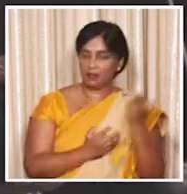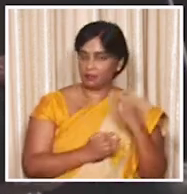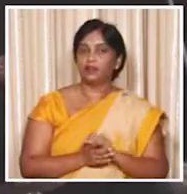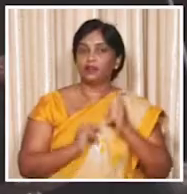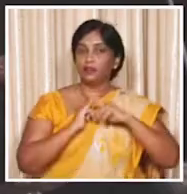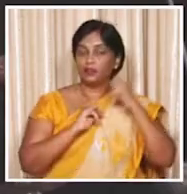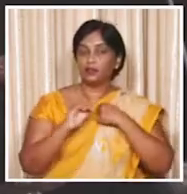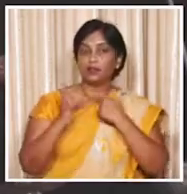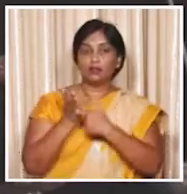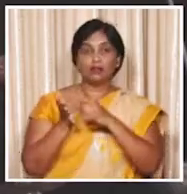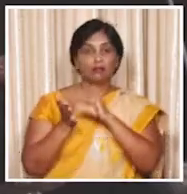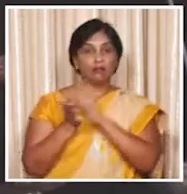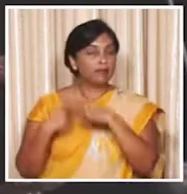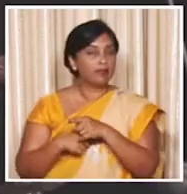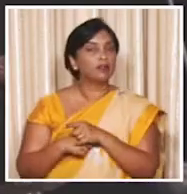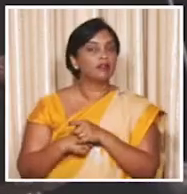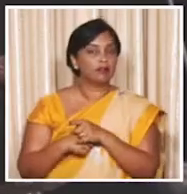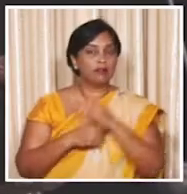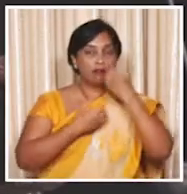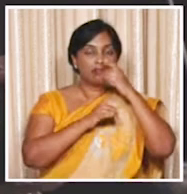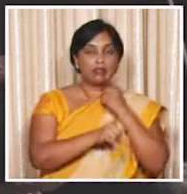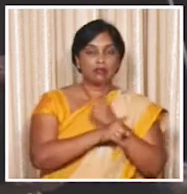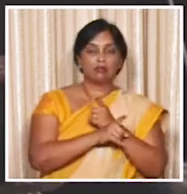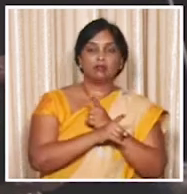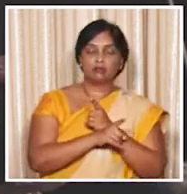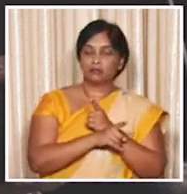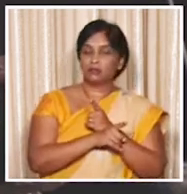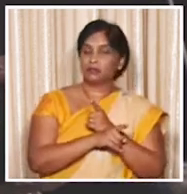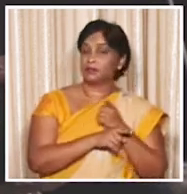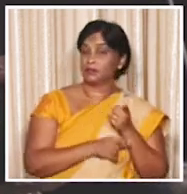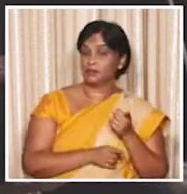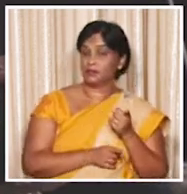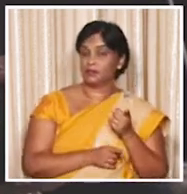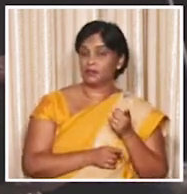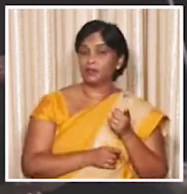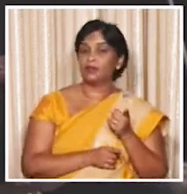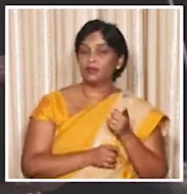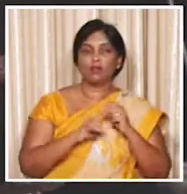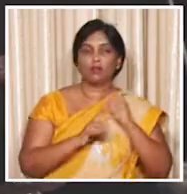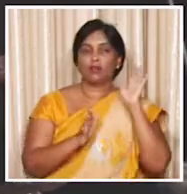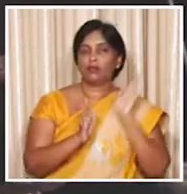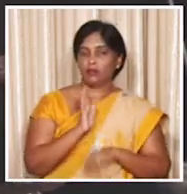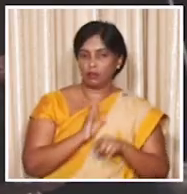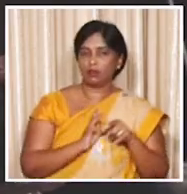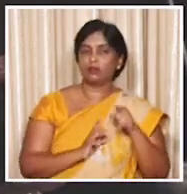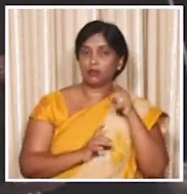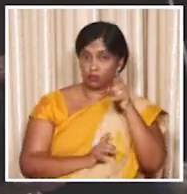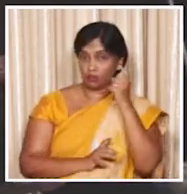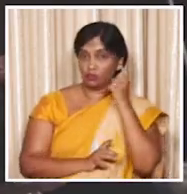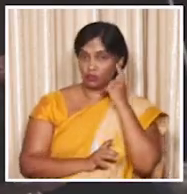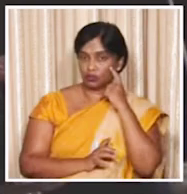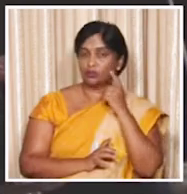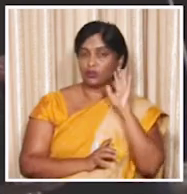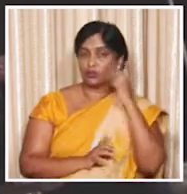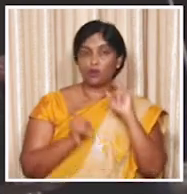காரணத்தின் அடிப்படையில் அவரது விண்ணப்பம் நிராகரிக்கப்பட்டுள்ளது. நீண்ட காலமாக நிகழ்ந்த போரினால் கல்வி, கலாச்சார, பொருளாதார ரீதியாக முழுமையாக பாதிக்கப்பட்ட